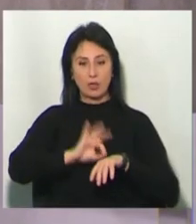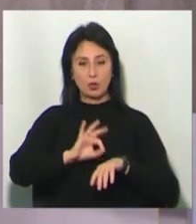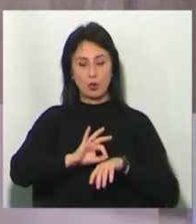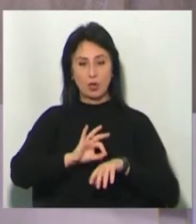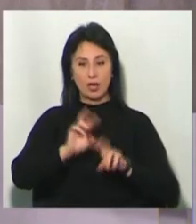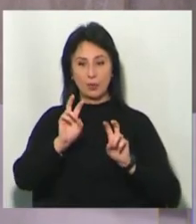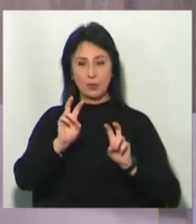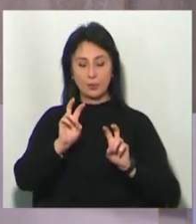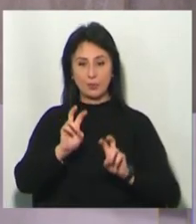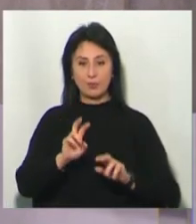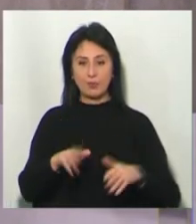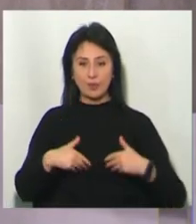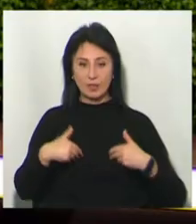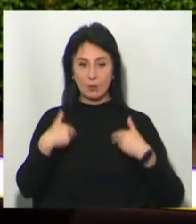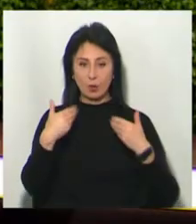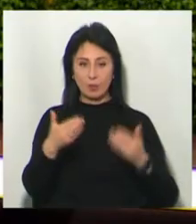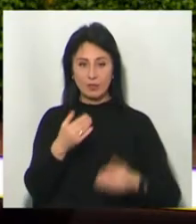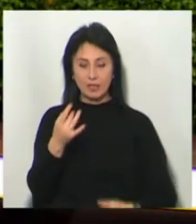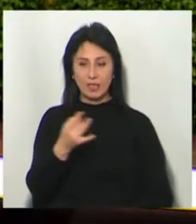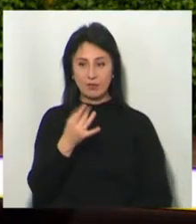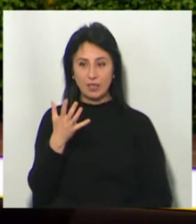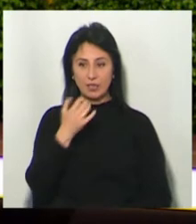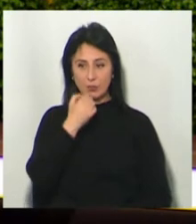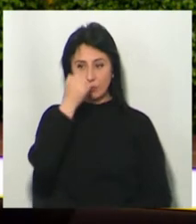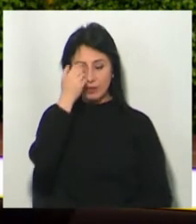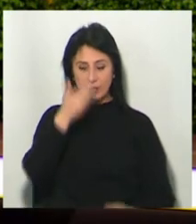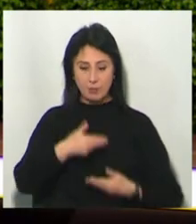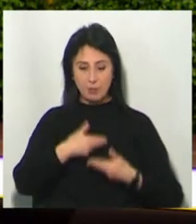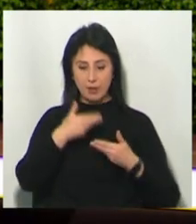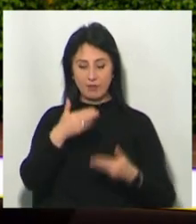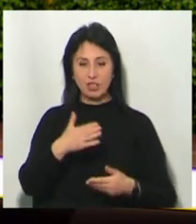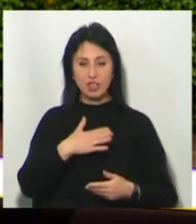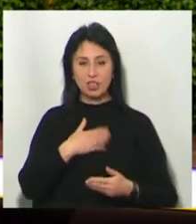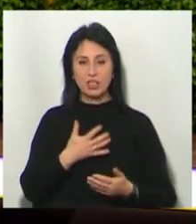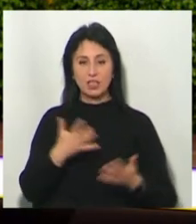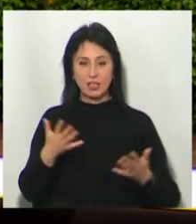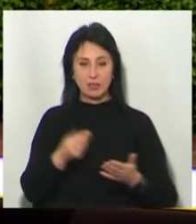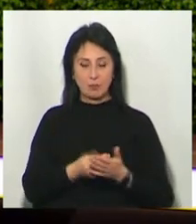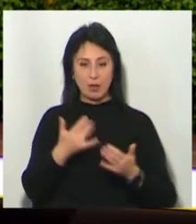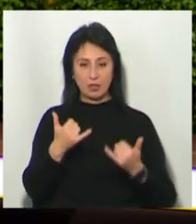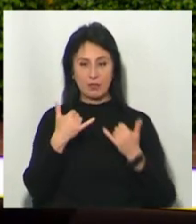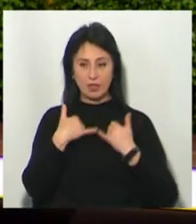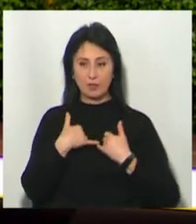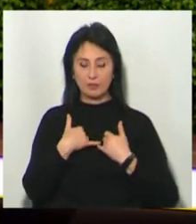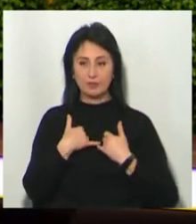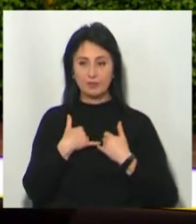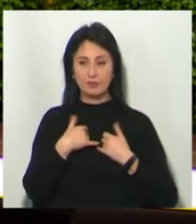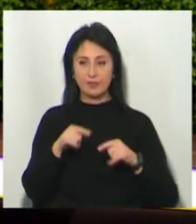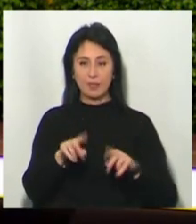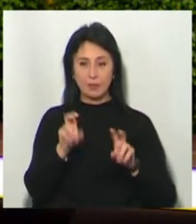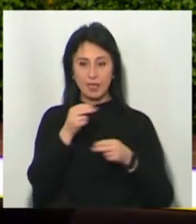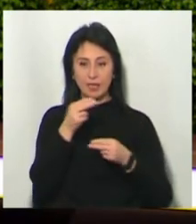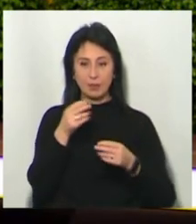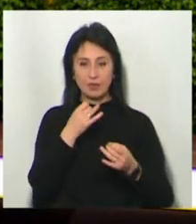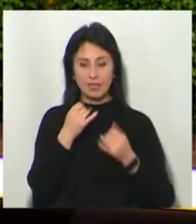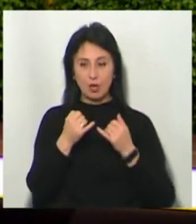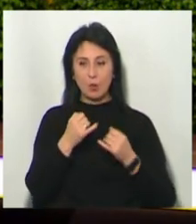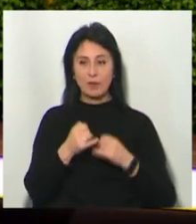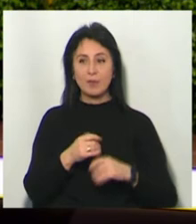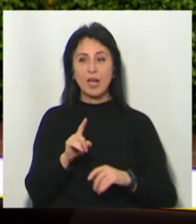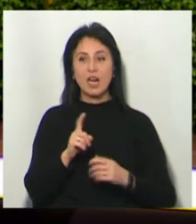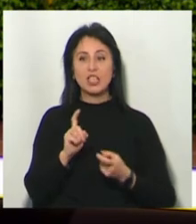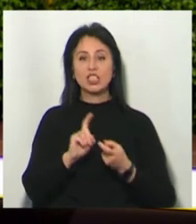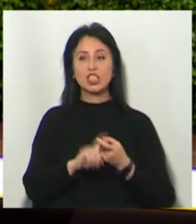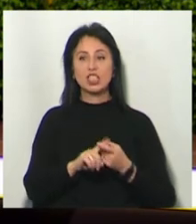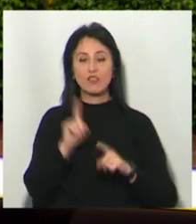პათოლოგიები. მოგესალმებით, კიდევ ერთხელ დიდი მადლობა მოწვევისთვის, შემთხვევით დიდი პატივია ამ თემაზე საუბარი.